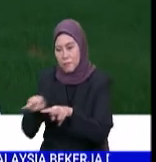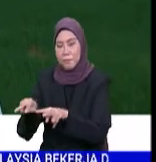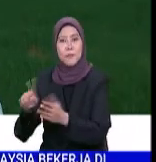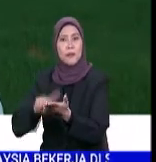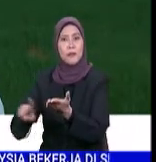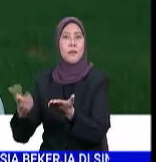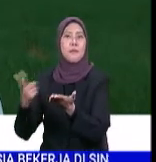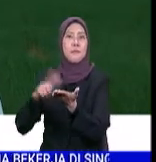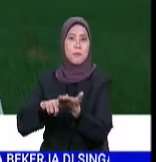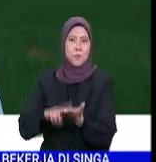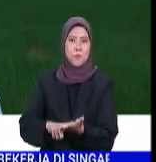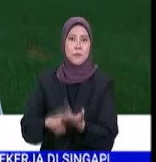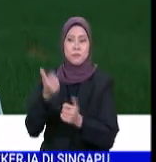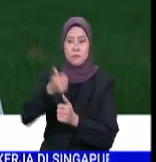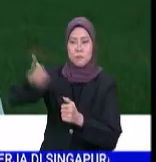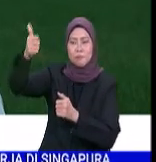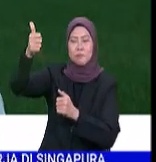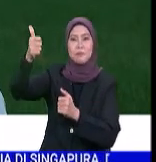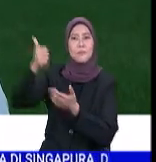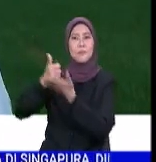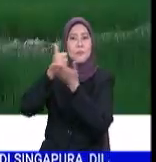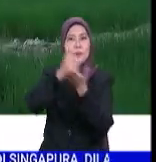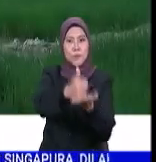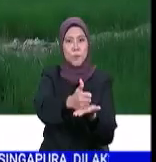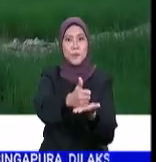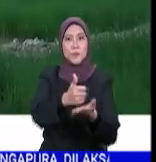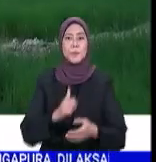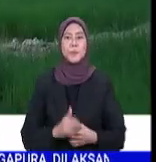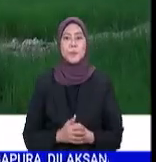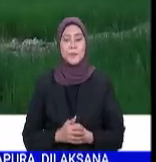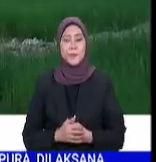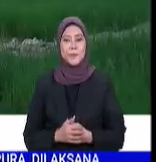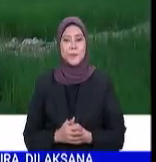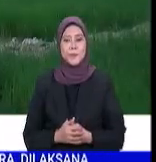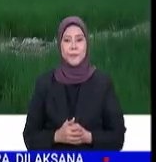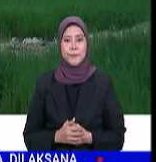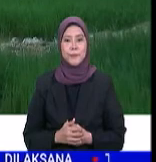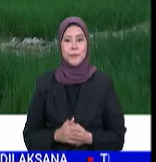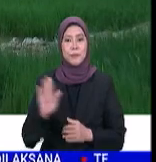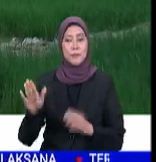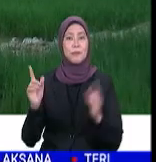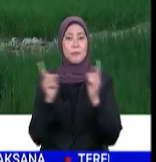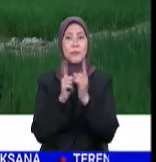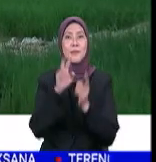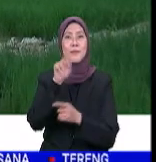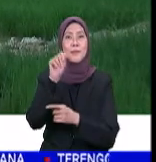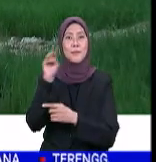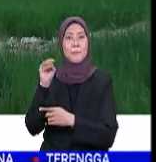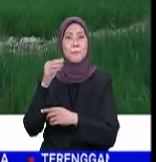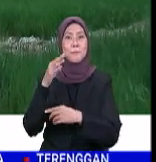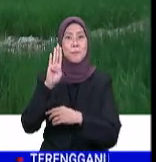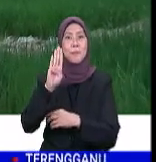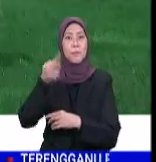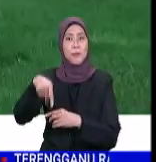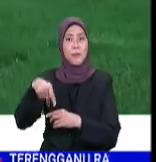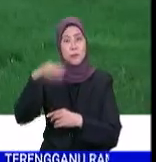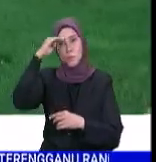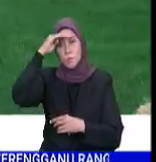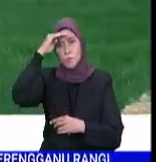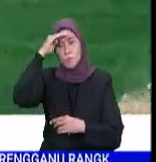kepada pihak yang berkenaan untuk diberi bantuan beliau ditemui artinya m di Batu Pahat Johor